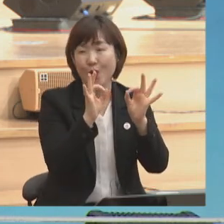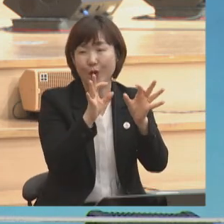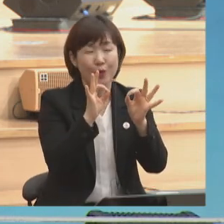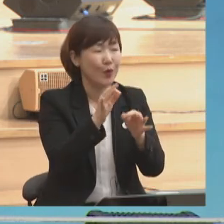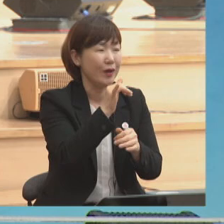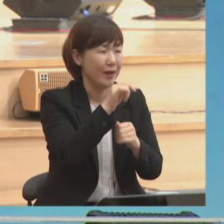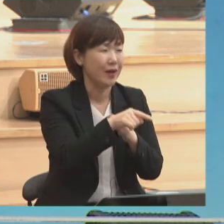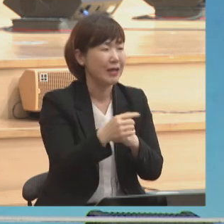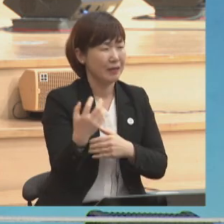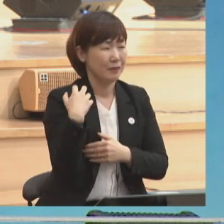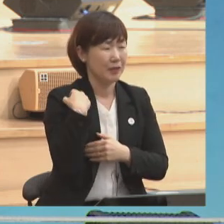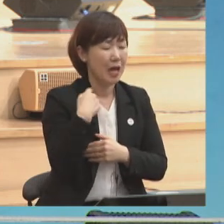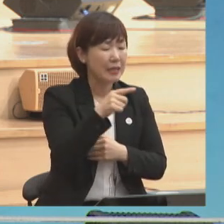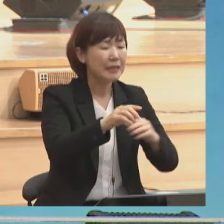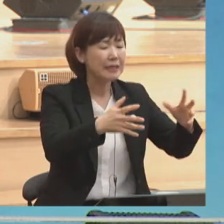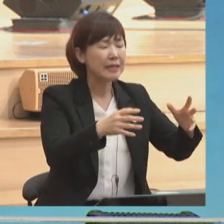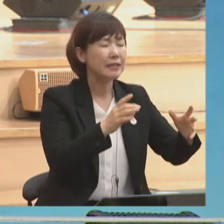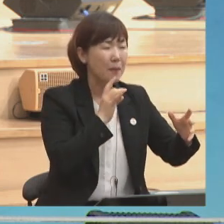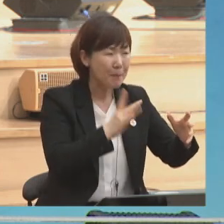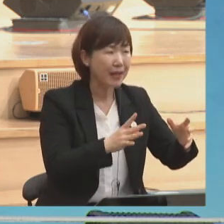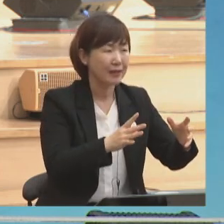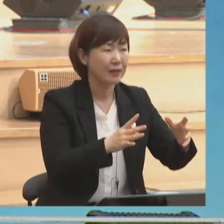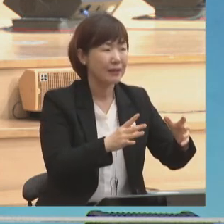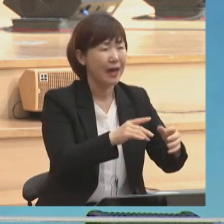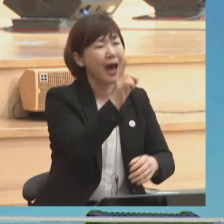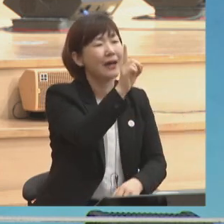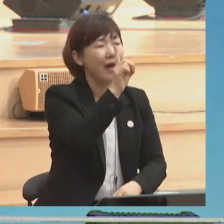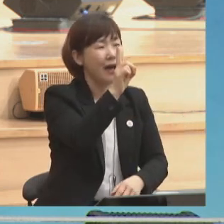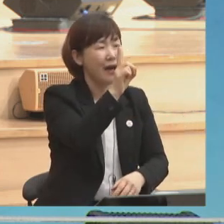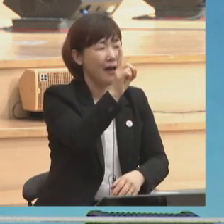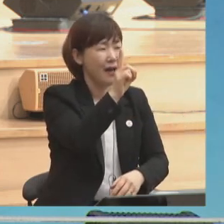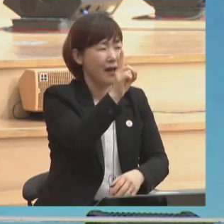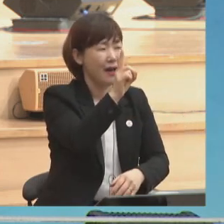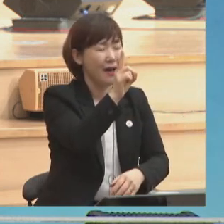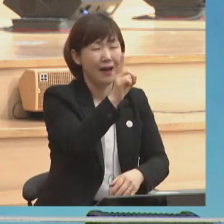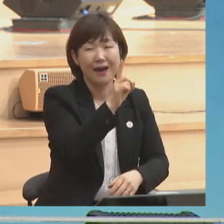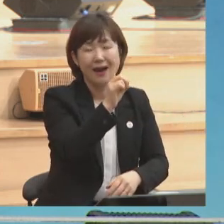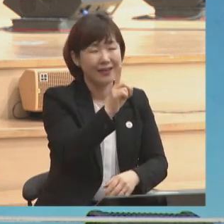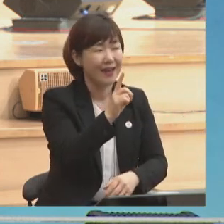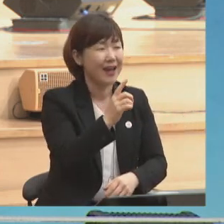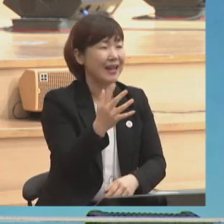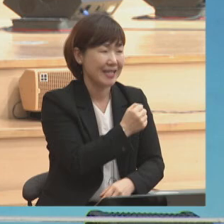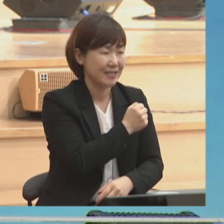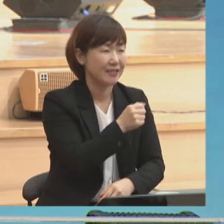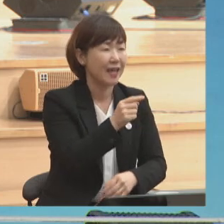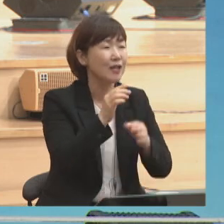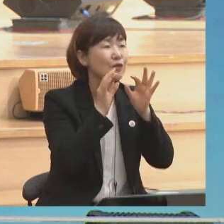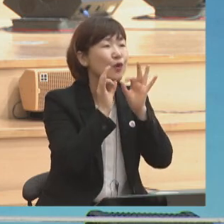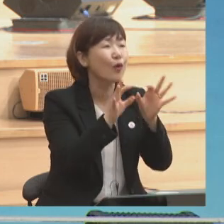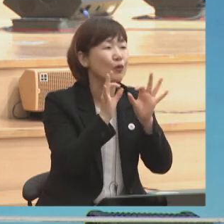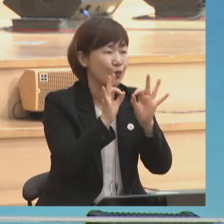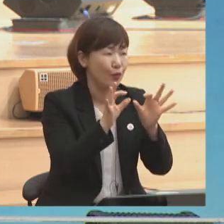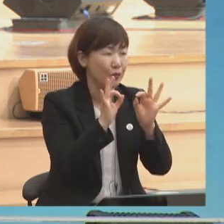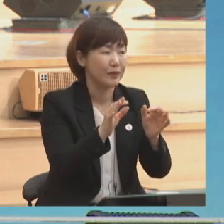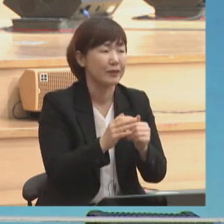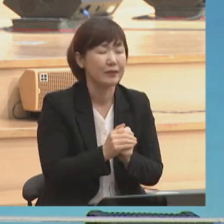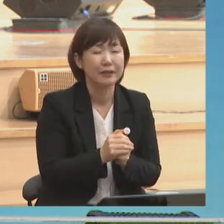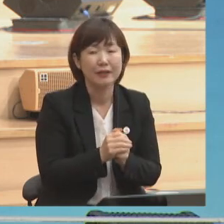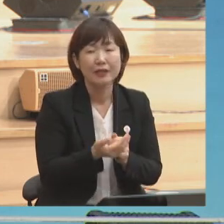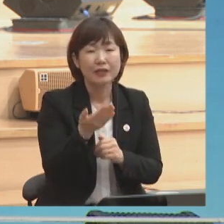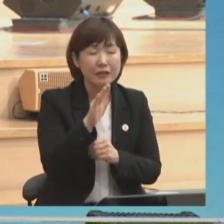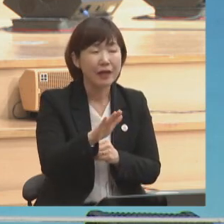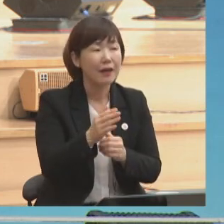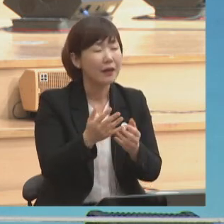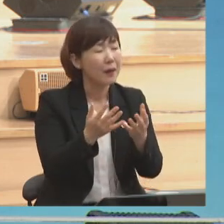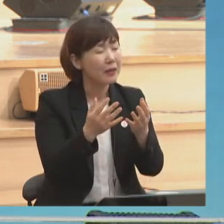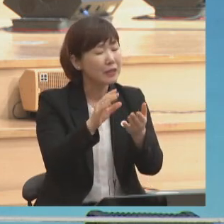이 땅에서만 유효한, 제한된 유일한 사명, 유한한 사명. 근데 여러분,